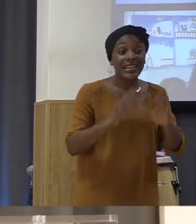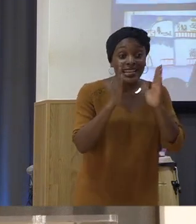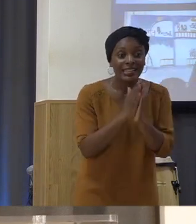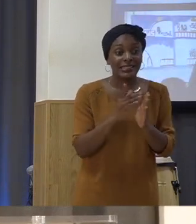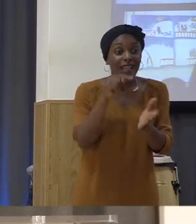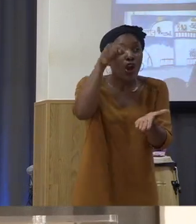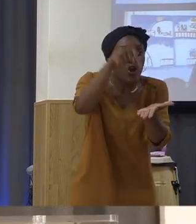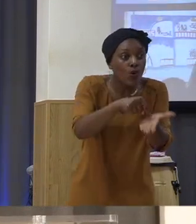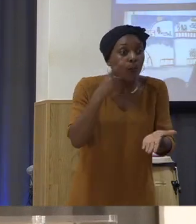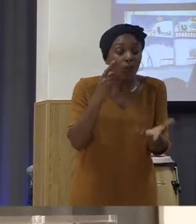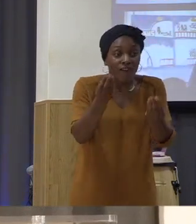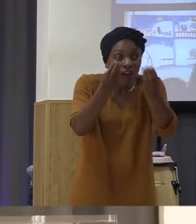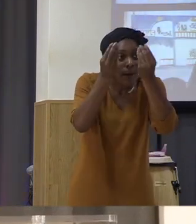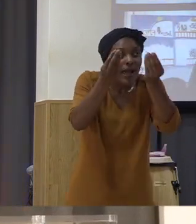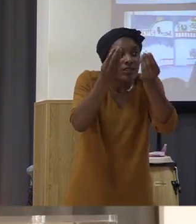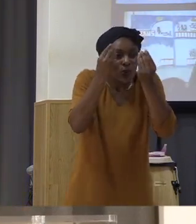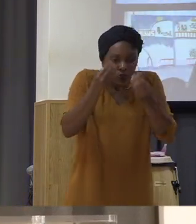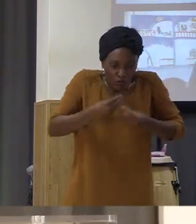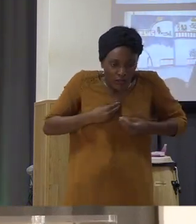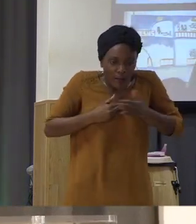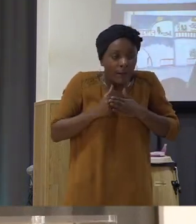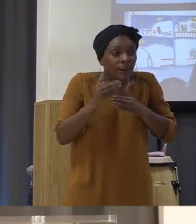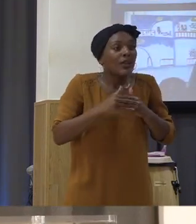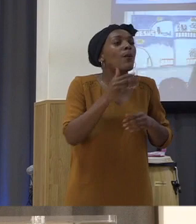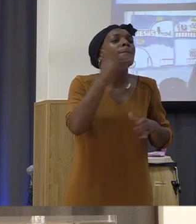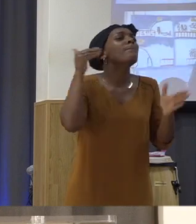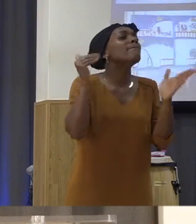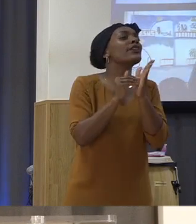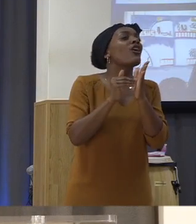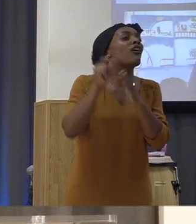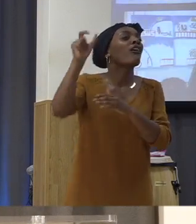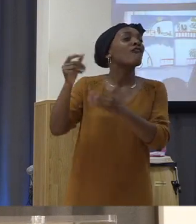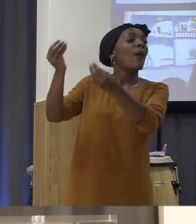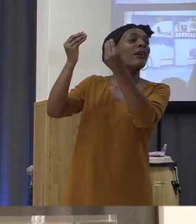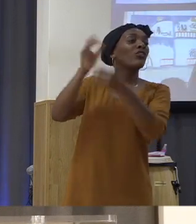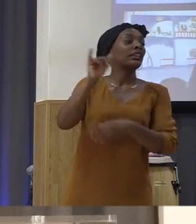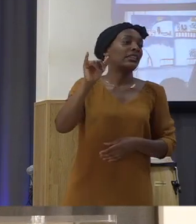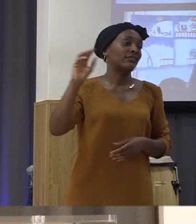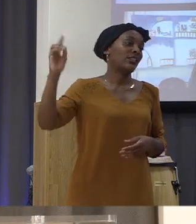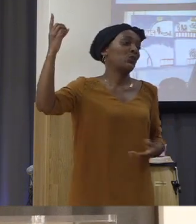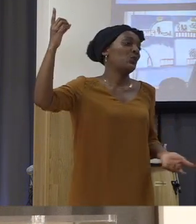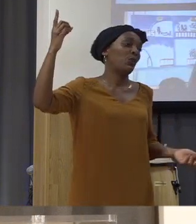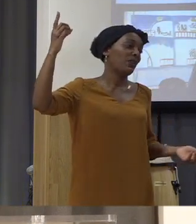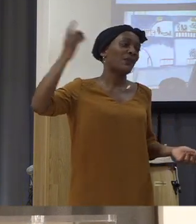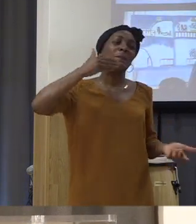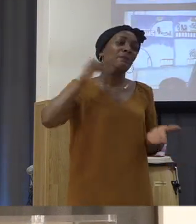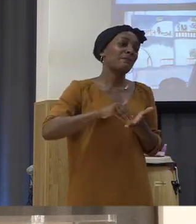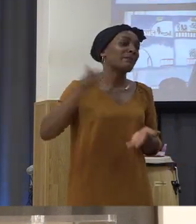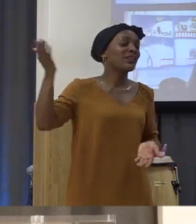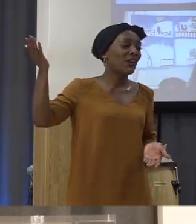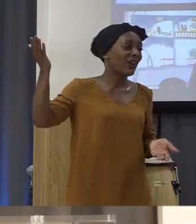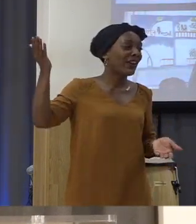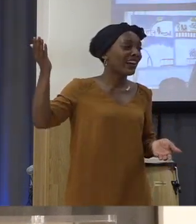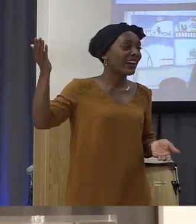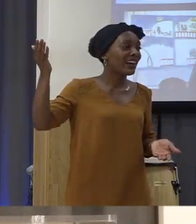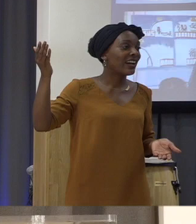formation et Dieu est le meilleur des formateurs. C'est lui le grand formateur. Vous savez qu'on vient dans l'Église,